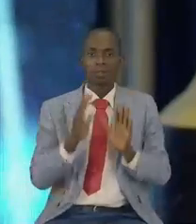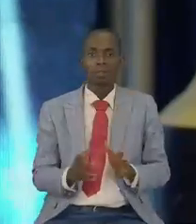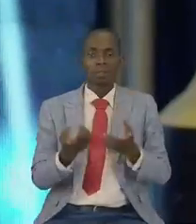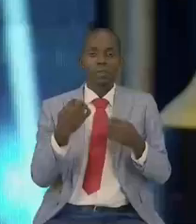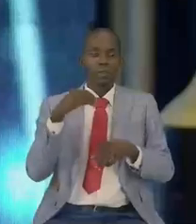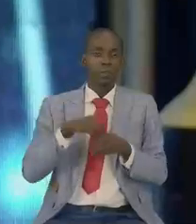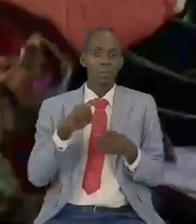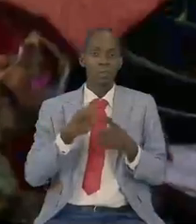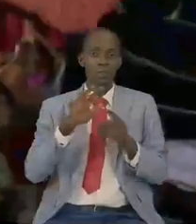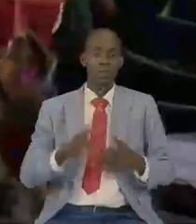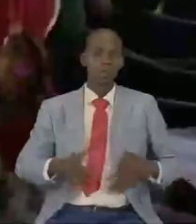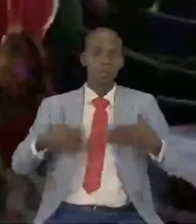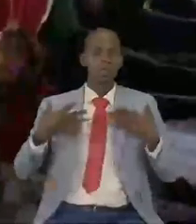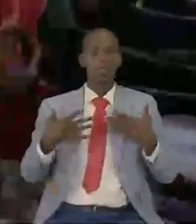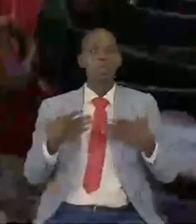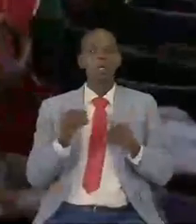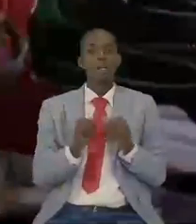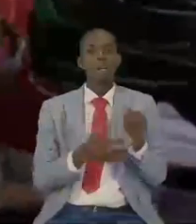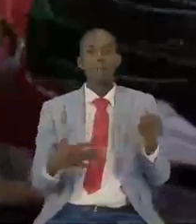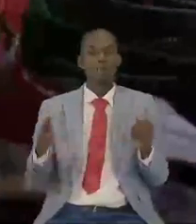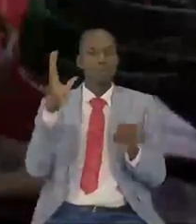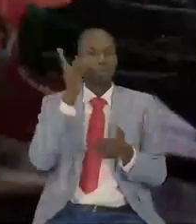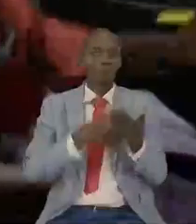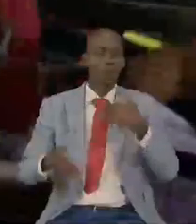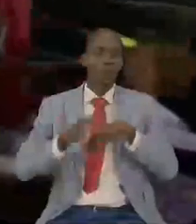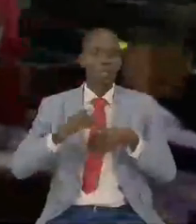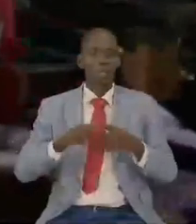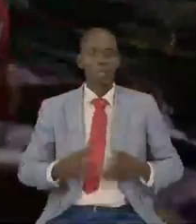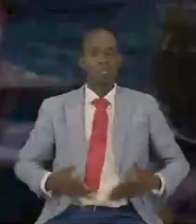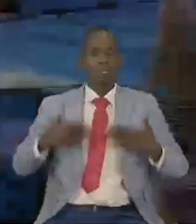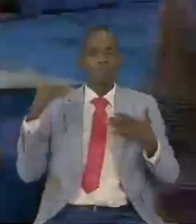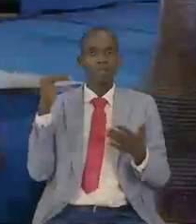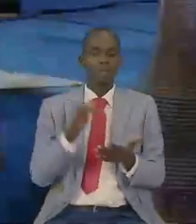vie, tout va reprendre vie.